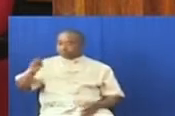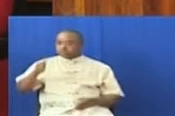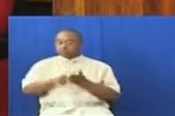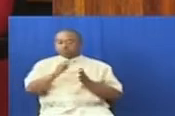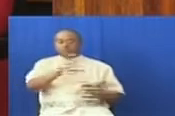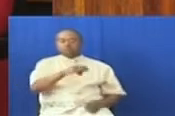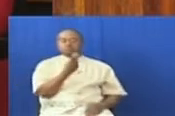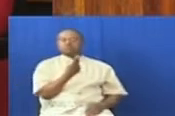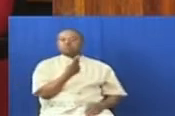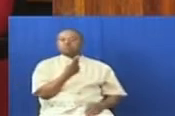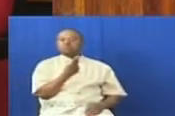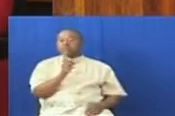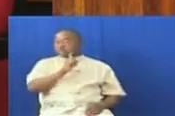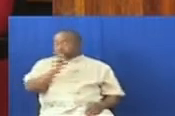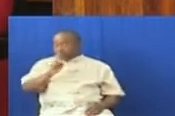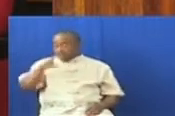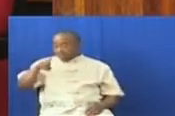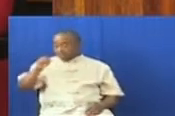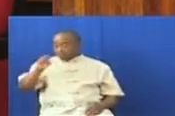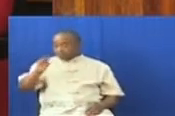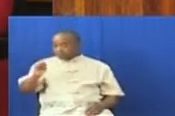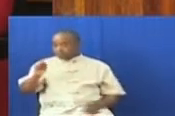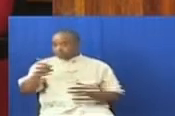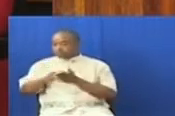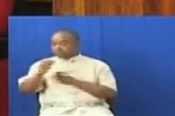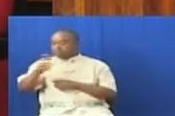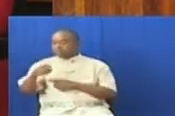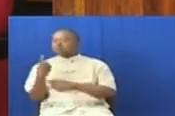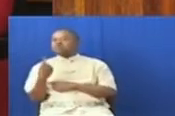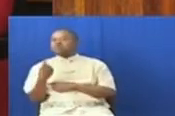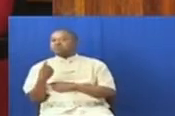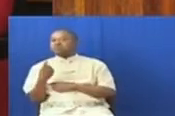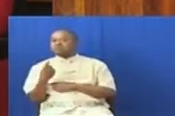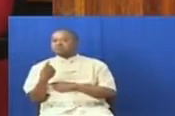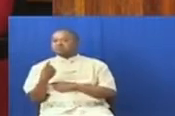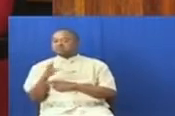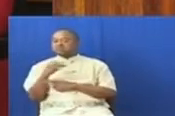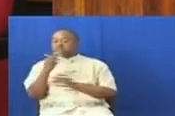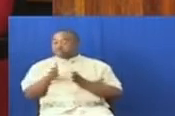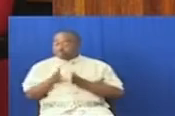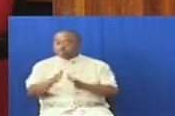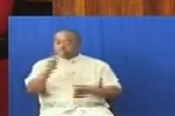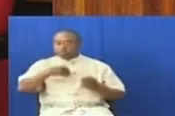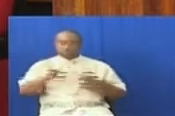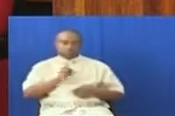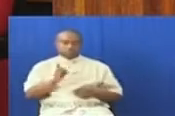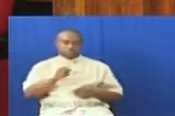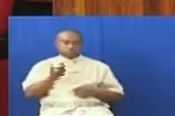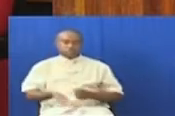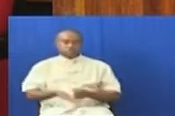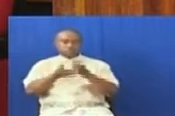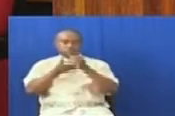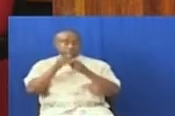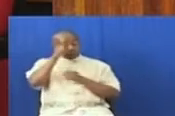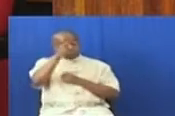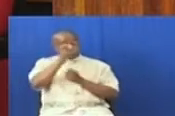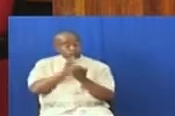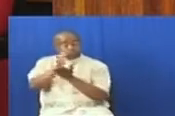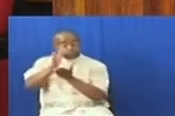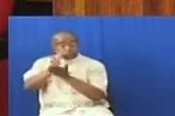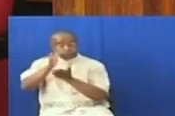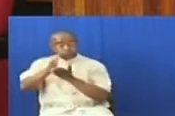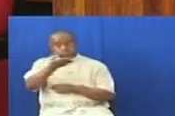mbili, bila posi lipa laki moja. Uko njiani, usio na wasiwasi, utasaidiwa kupita na